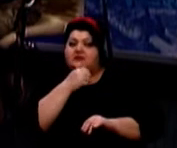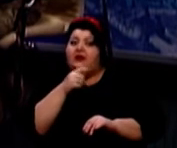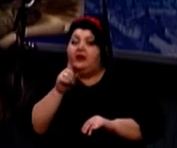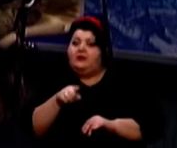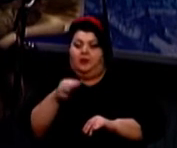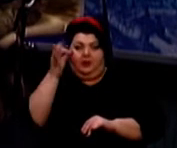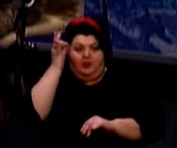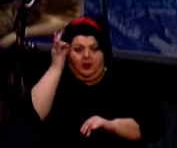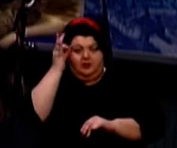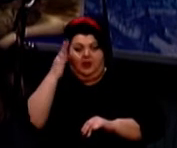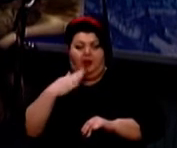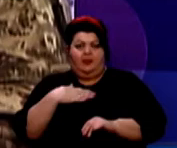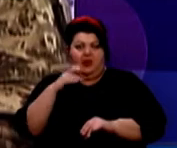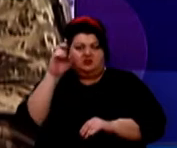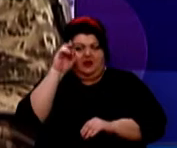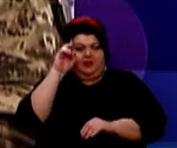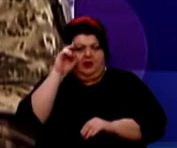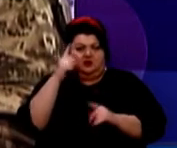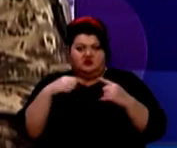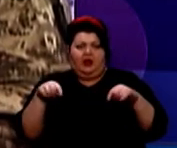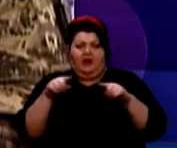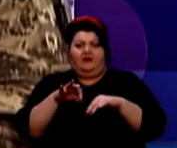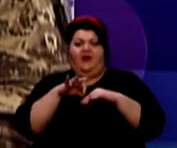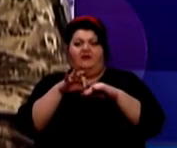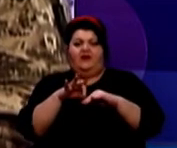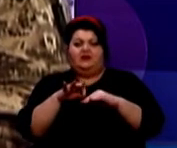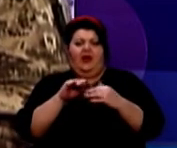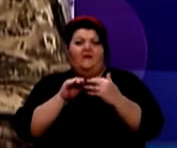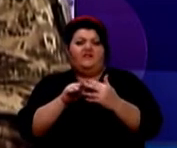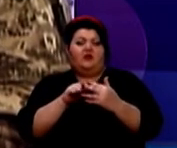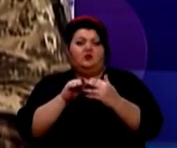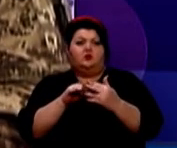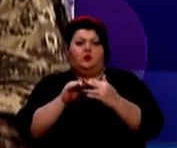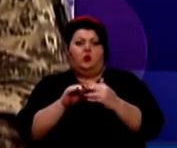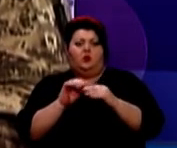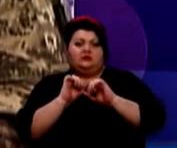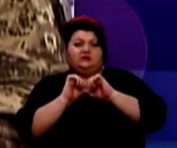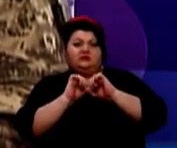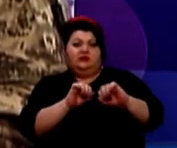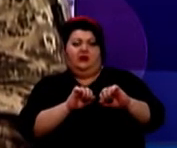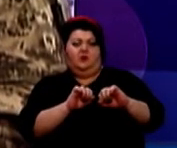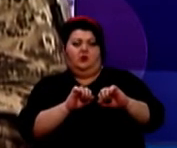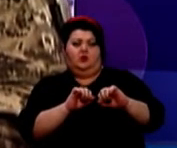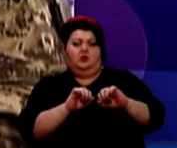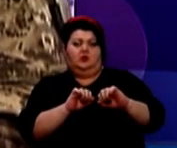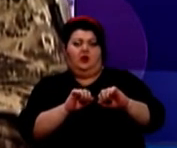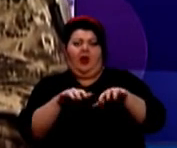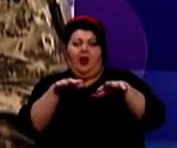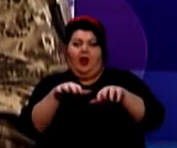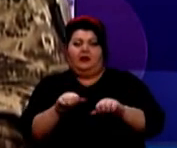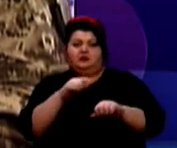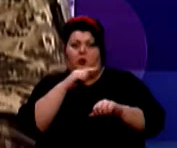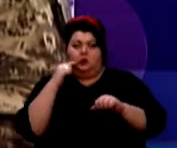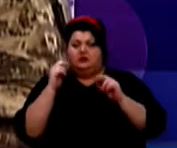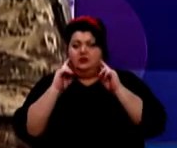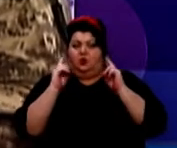нагадаю, наша держава веде війну, стримує збройну агресію, приховану, відкриту Російською